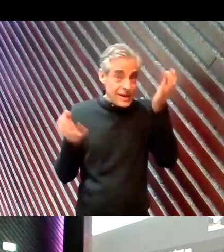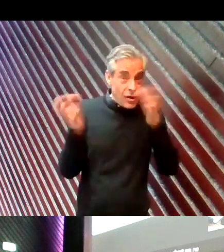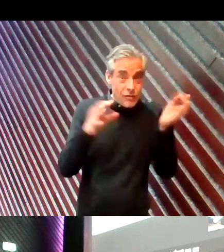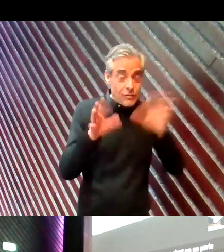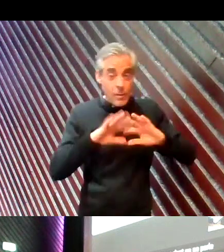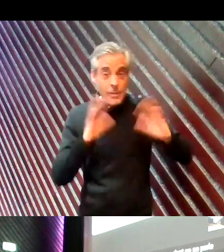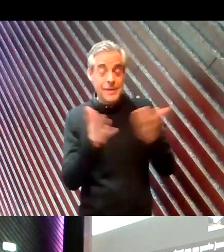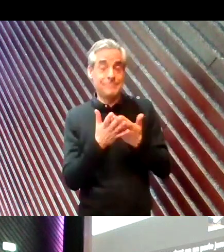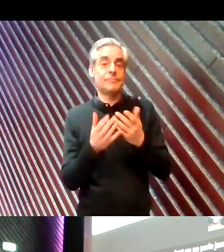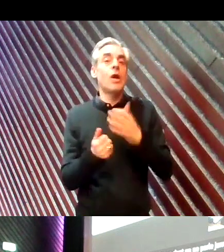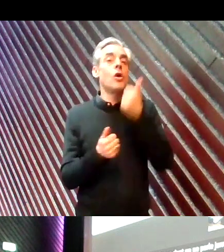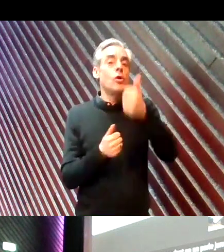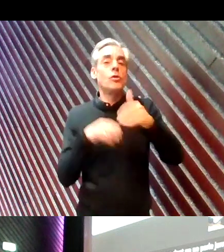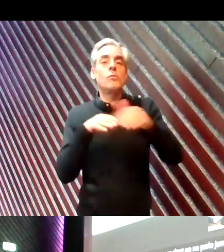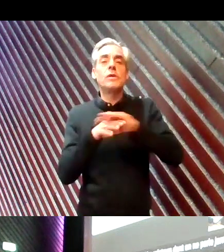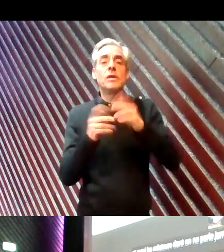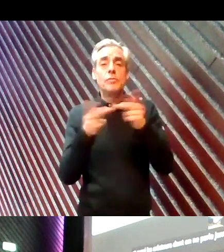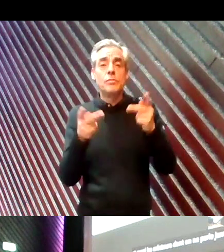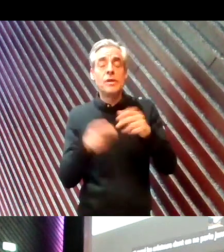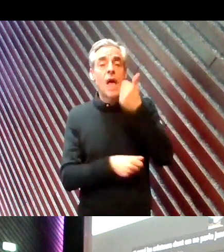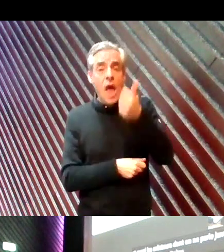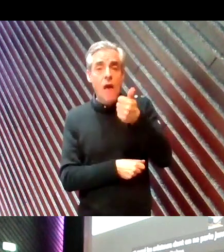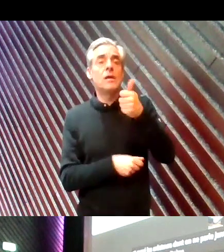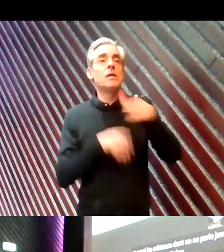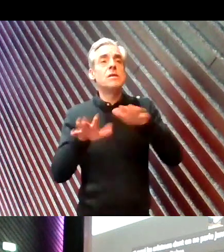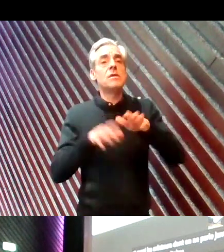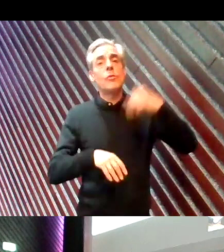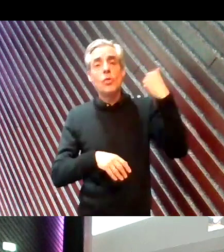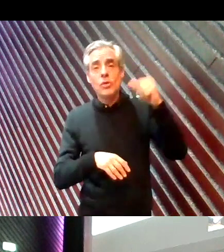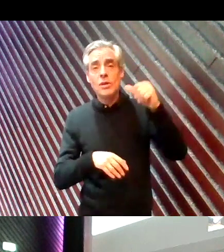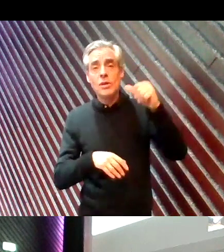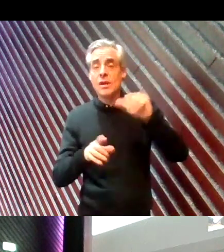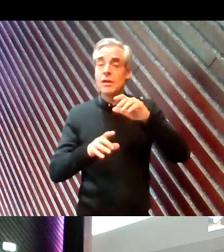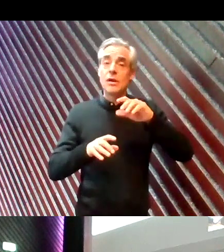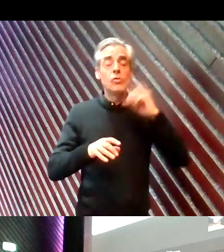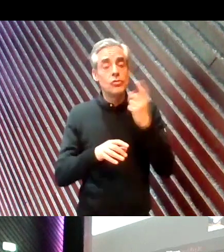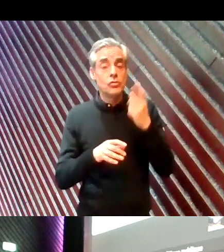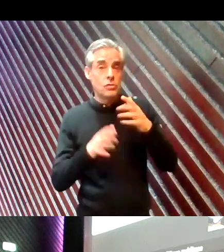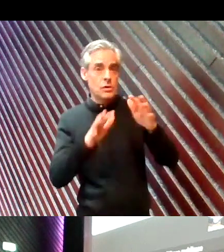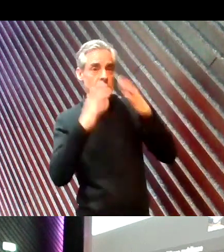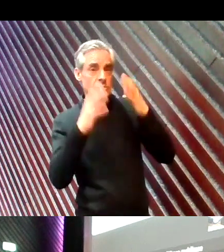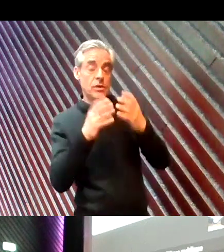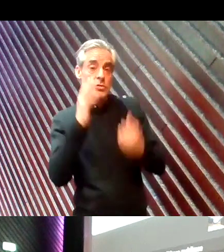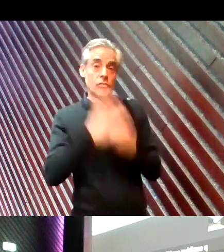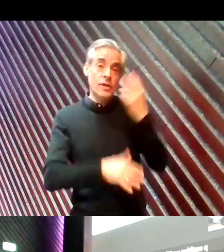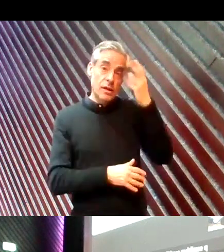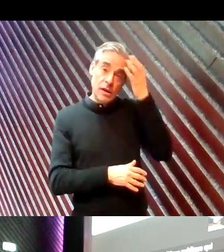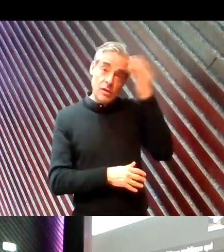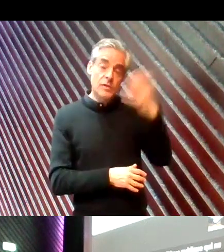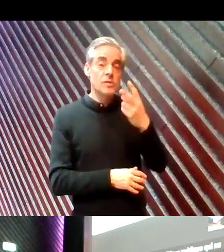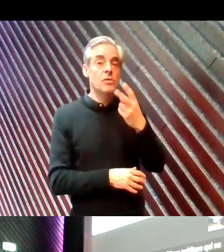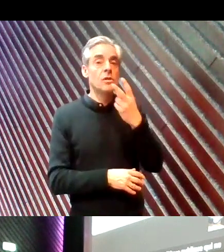territoires, il n'y a pas une politique publique, pas un dispositif de politique publique qui ne s'inspire pas d'une innovation citoyenne.